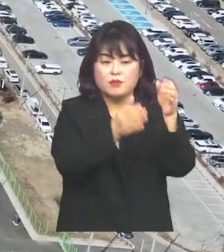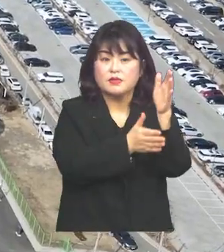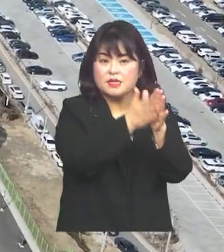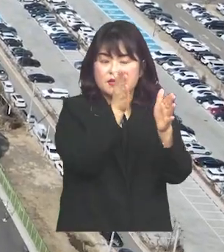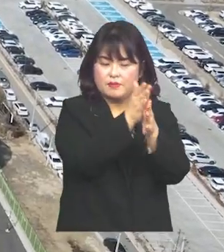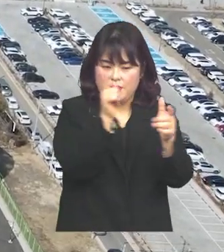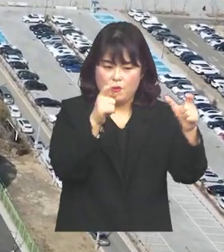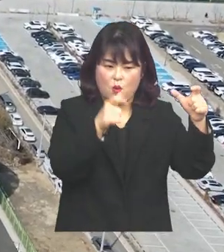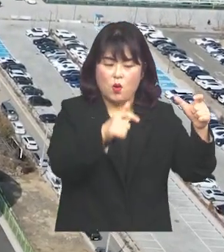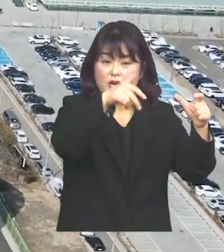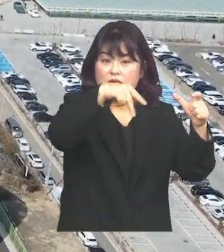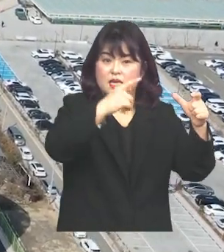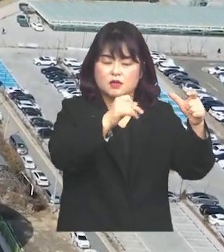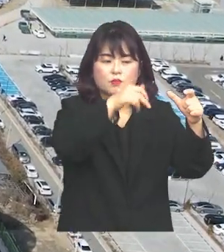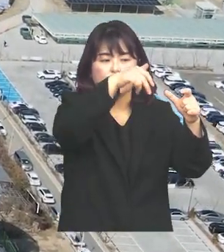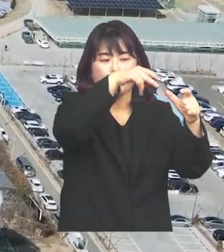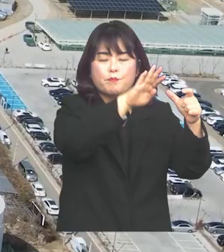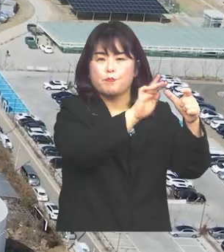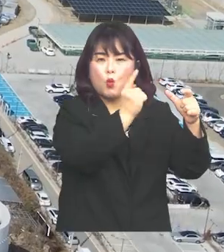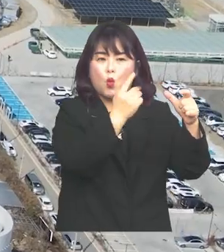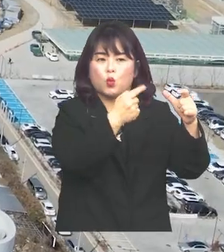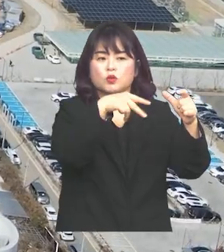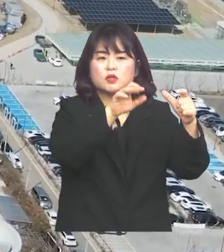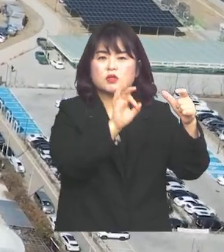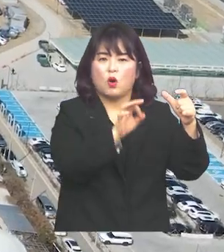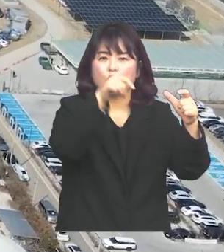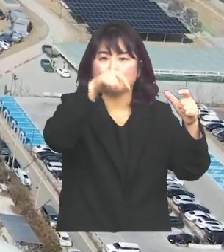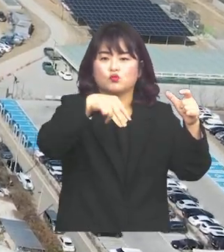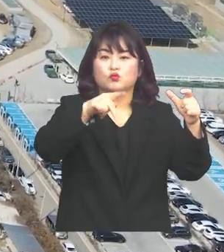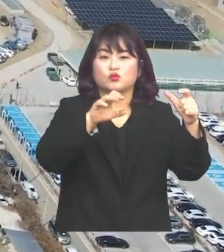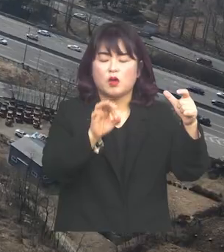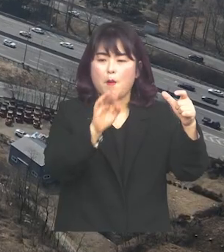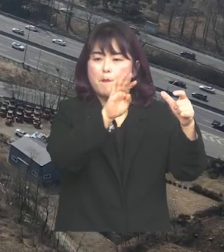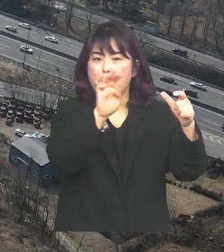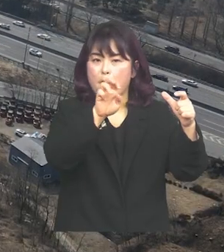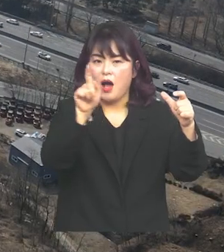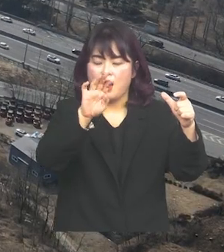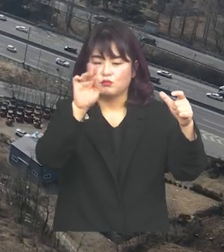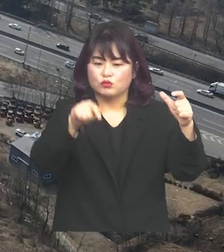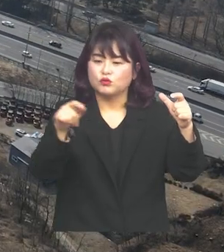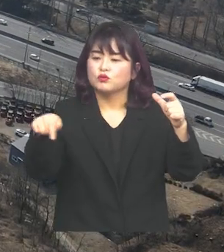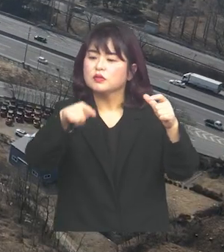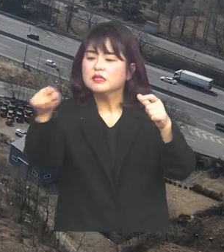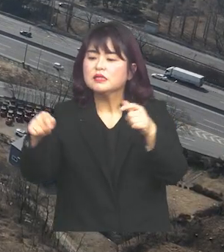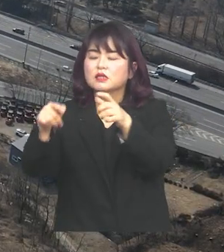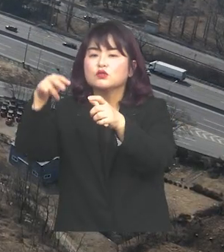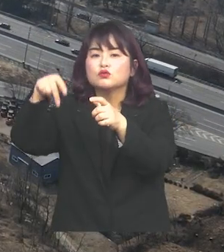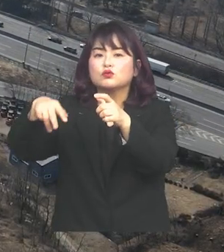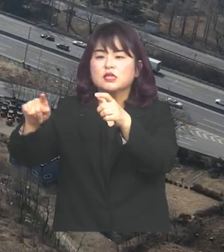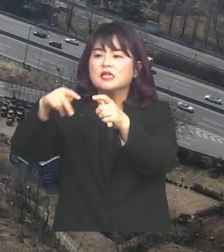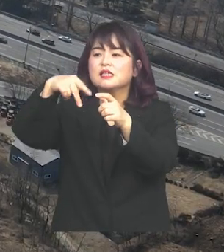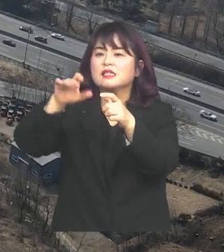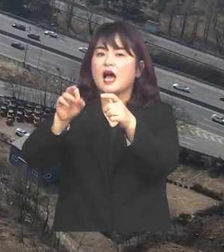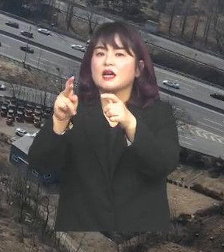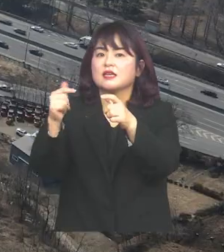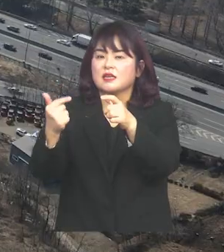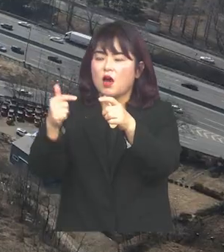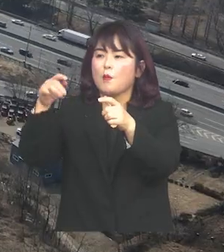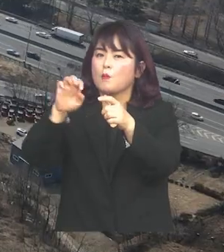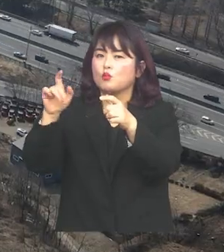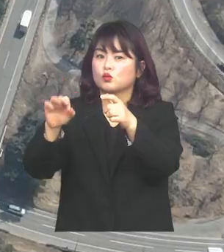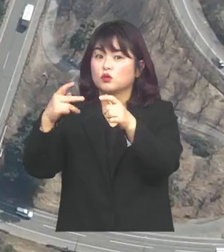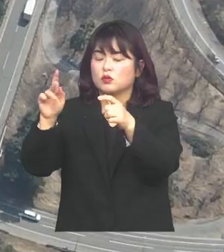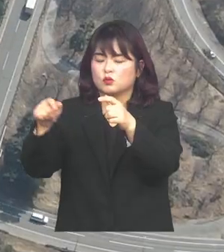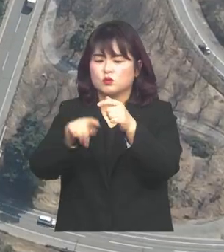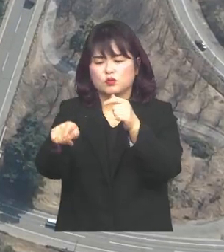보정동과 마북동, 신갈동, 수지구 상현동과 풍덕천동 일원 약 272만 9천 제곱미터 일원에